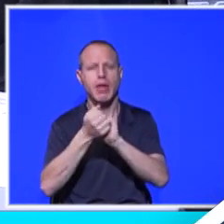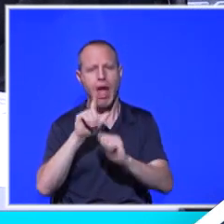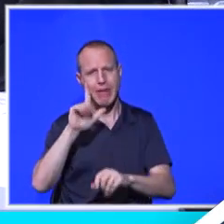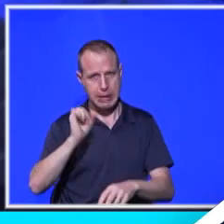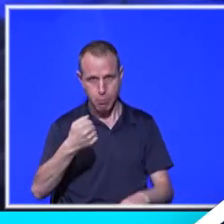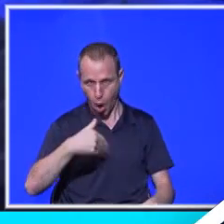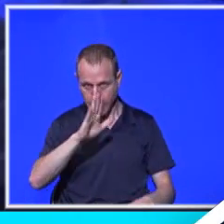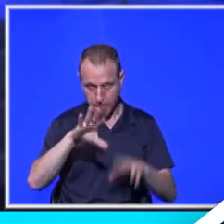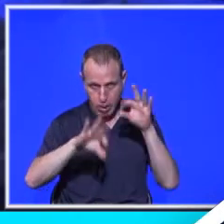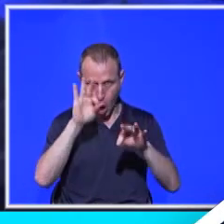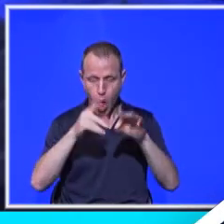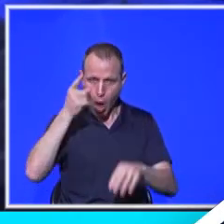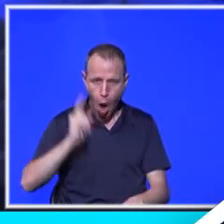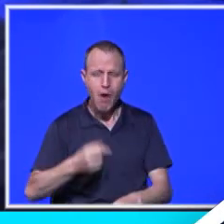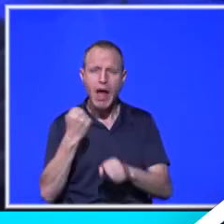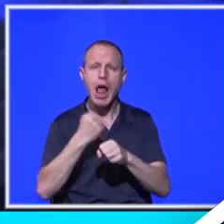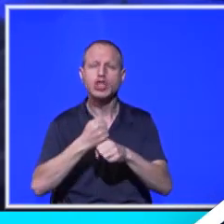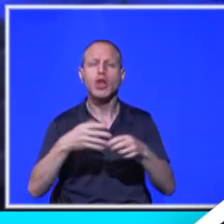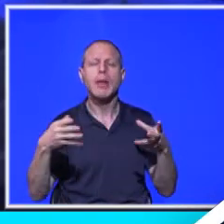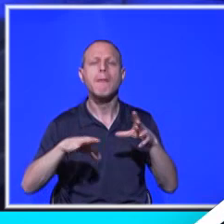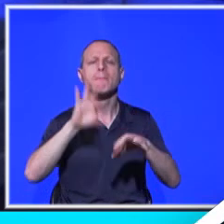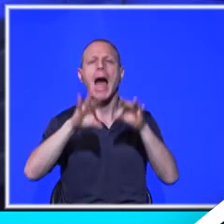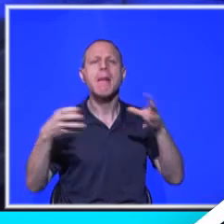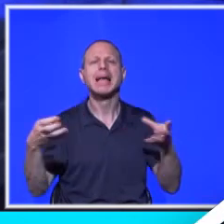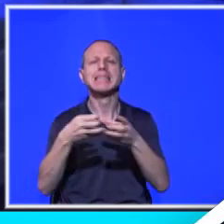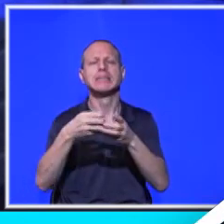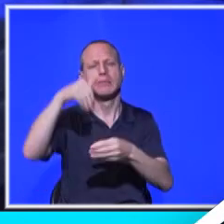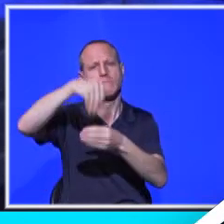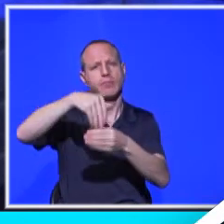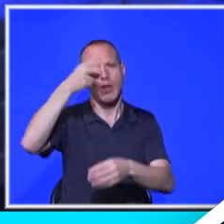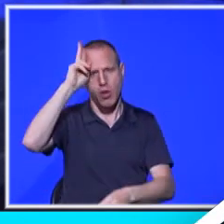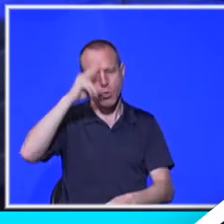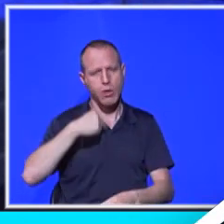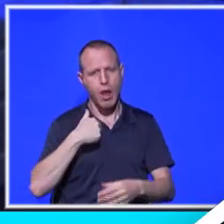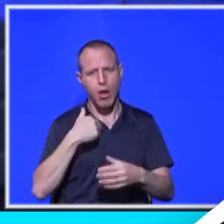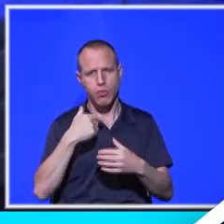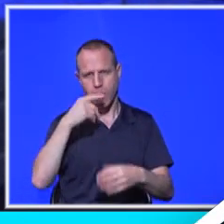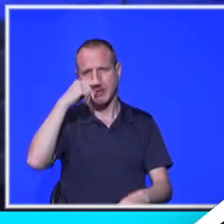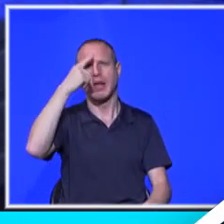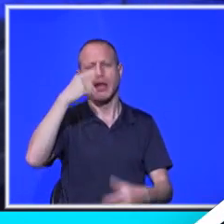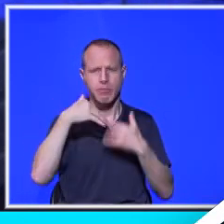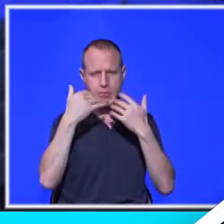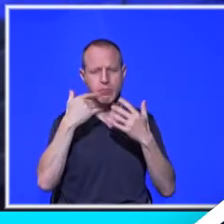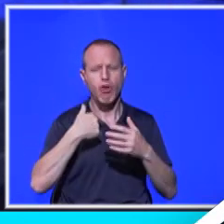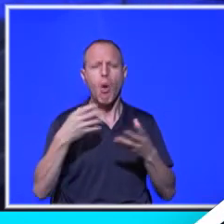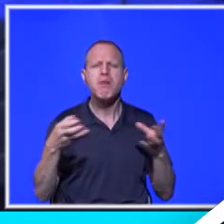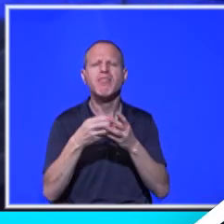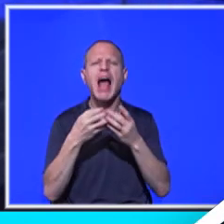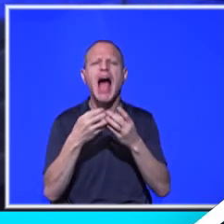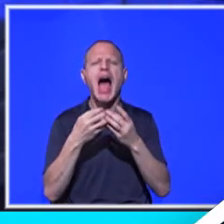הולכים לבחירות, חובה לקיים פריימריז בליכוד. אנחנו באים ומספרים, מתגאים בזה שאנחנו המפלגה